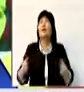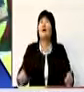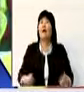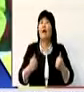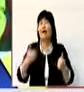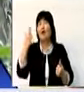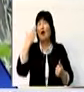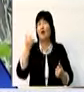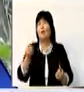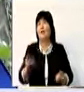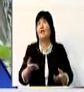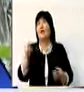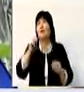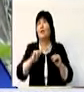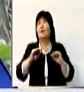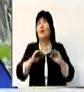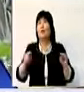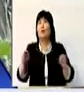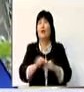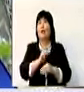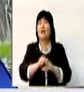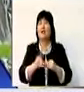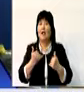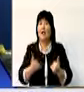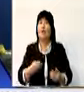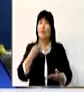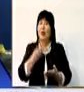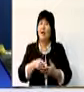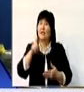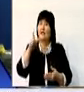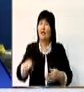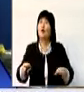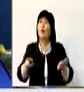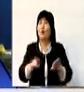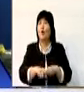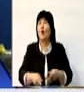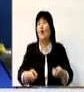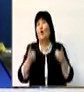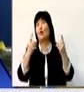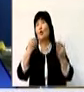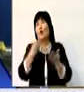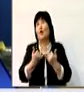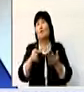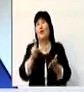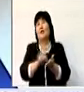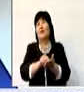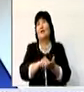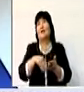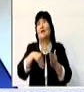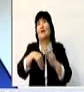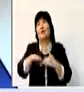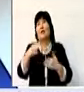қабілетін, талантын, білімді ұрпақ тәрбиелеуге жұмсаған мәртебелі жан осылайша үлкен құрметпен зейнет демалысына